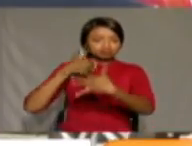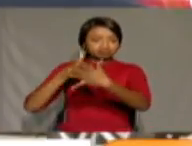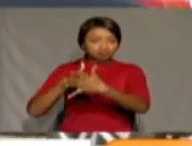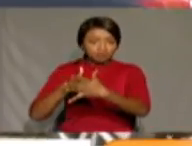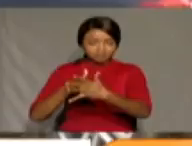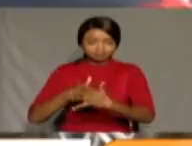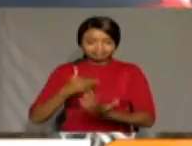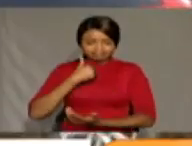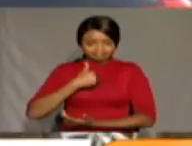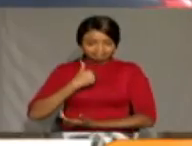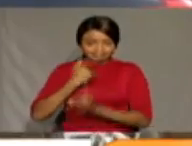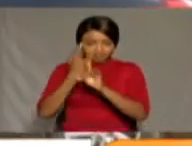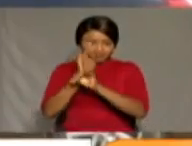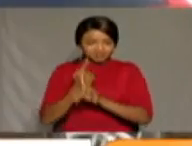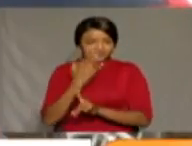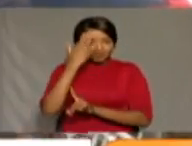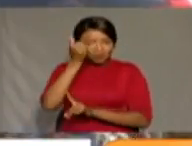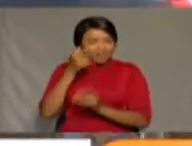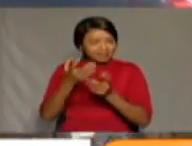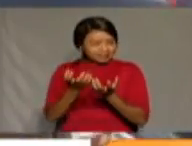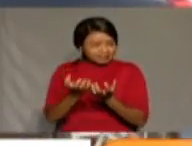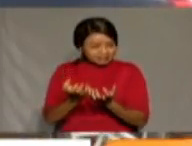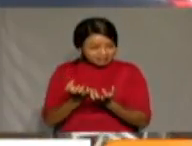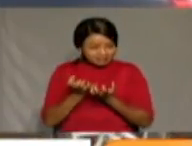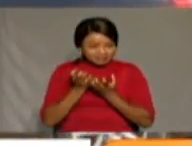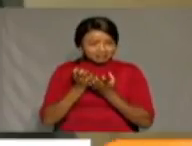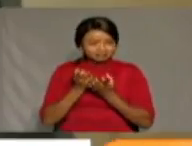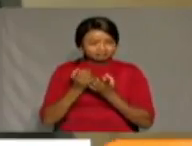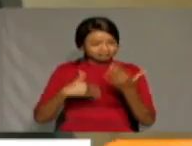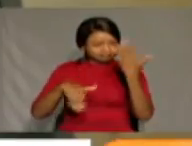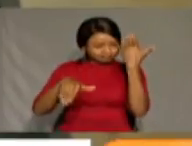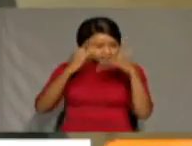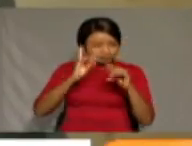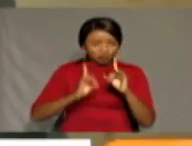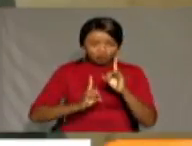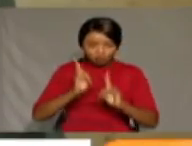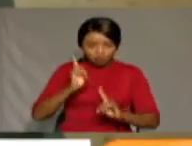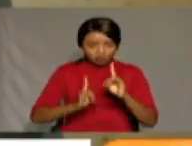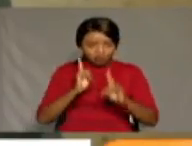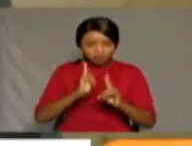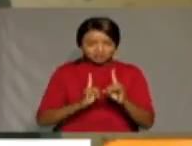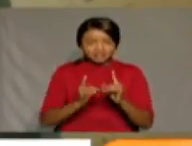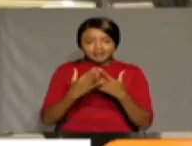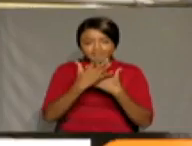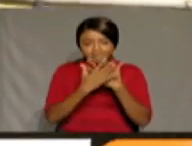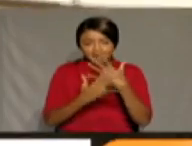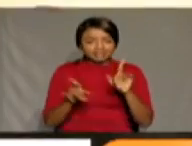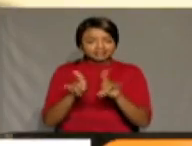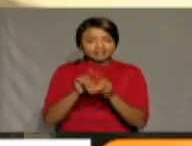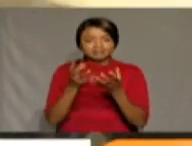upasuaji unaohitaji ujuzi wa juu kwa sababu ya madhara yanayoweza kutokea kwa kukosa damu.